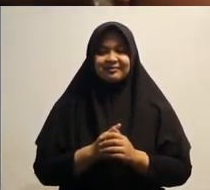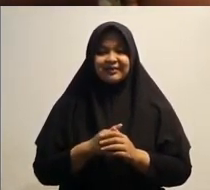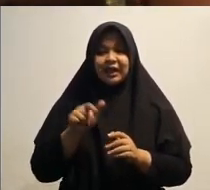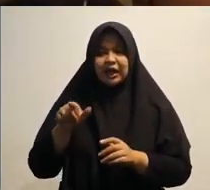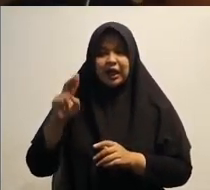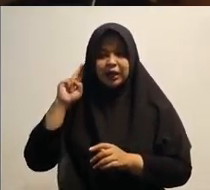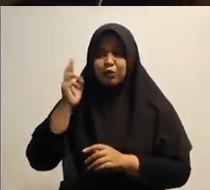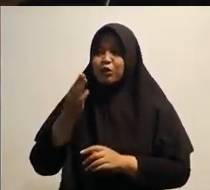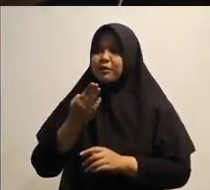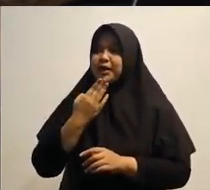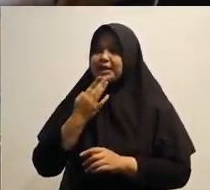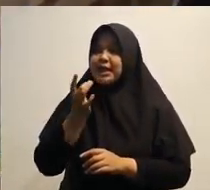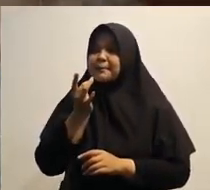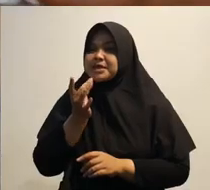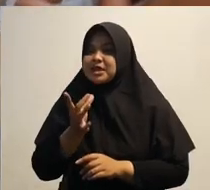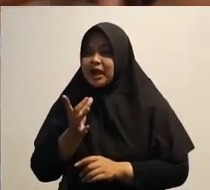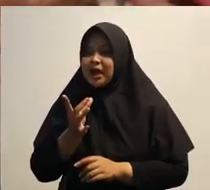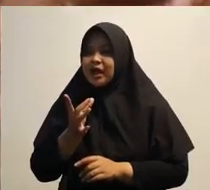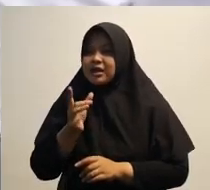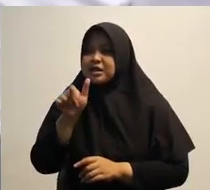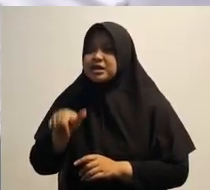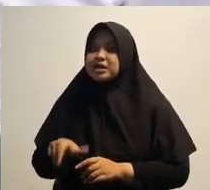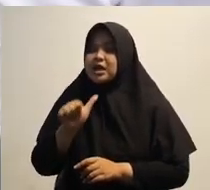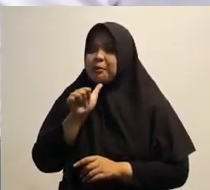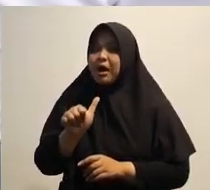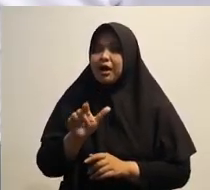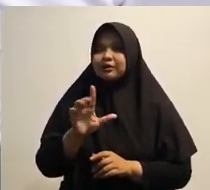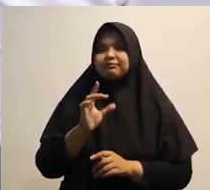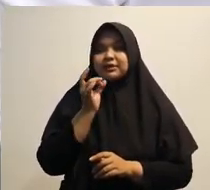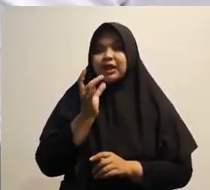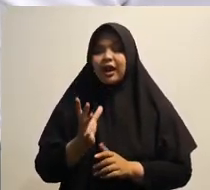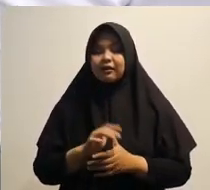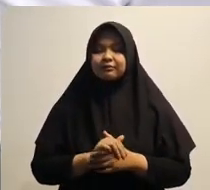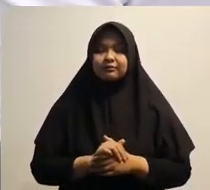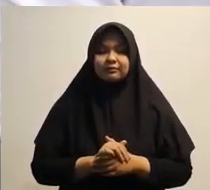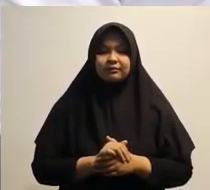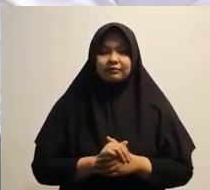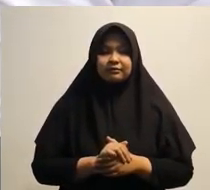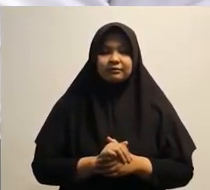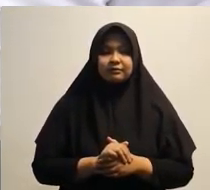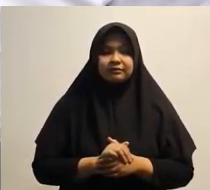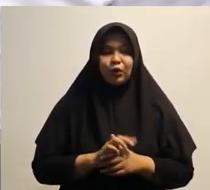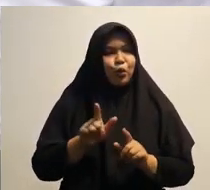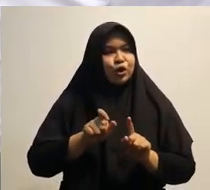semacam dijual ulang. Tapi kayak gini biasanya pesanannya dari mana aja?